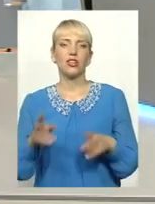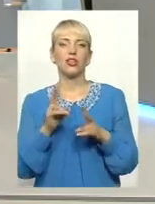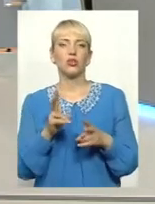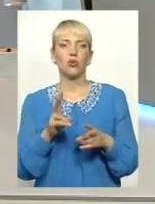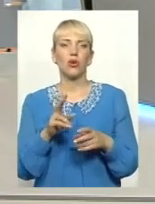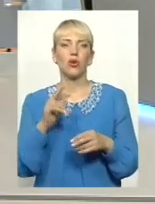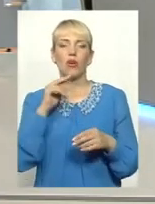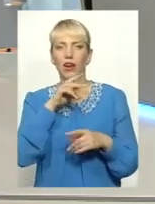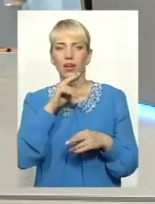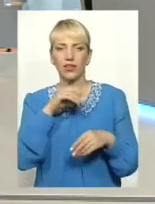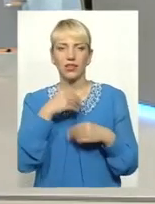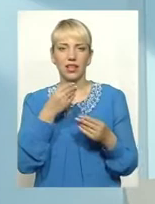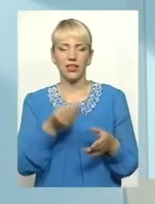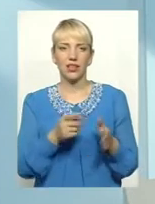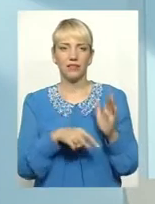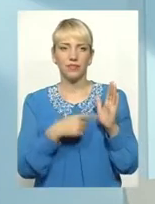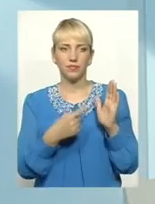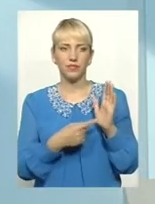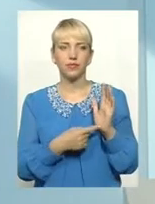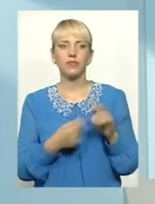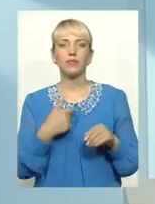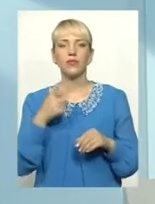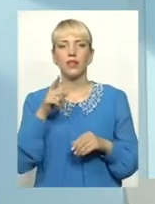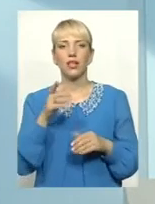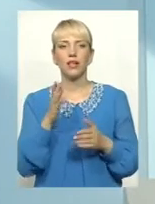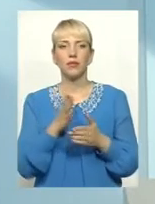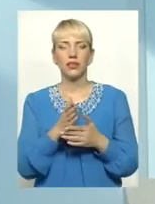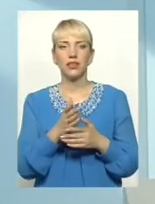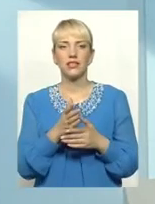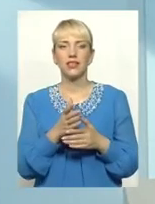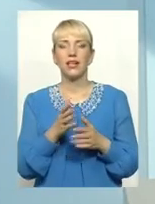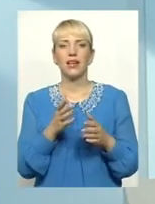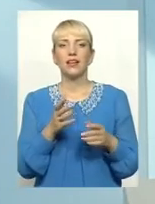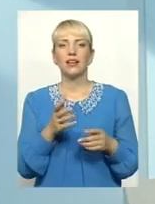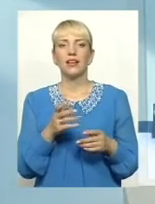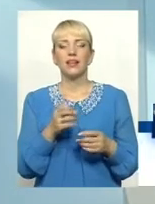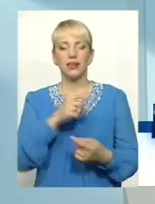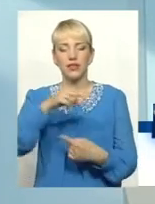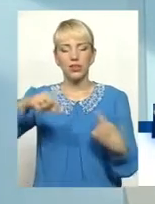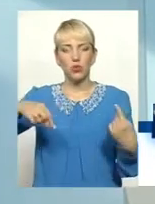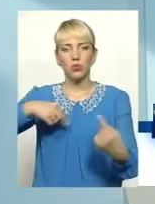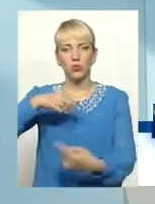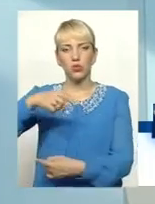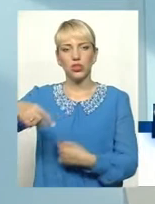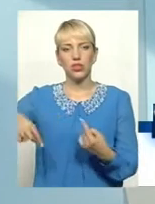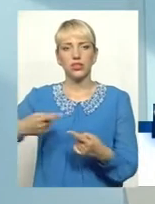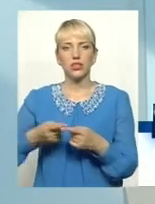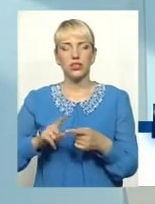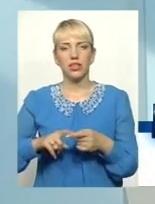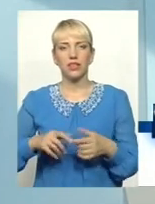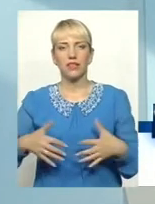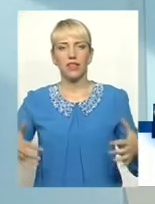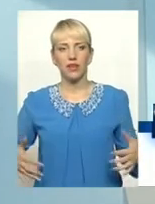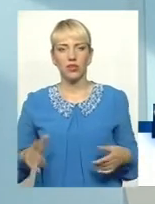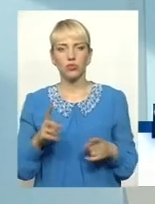от хто цим опікується? Справа в тому, що там є, скажімо, така тікучість тварин природня, тому що вони привозяться і вивозяться. На